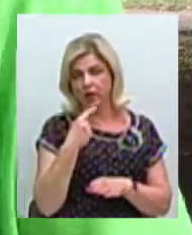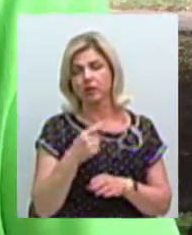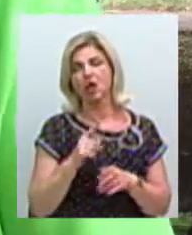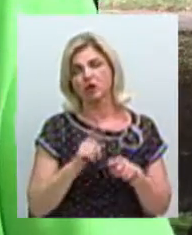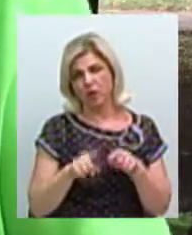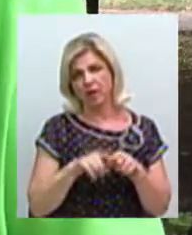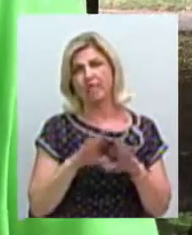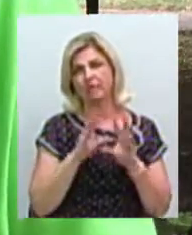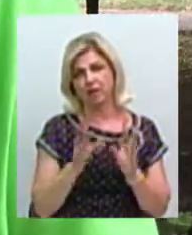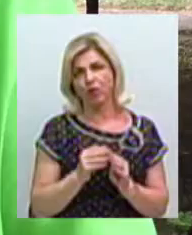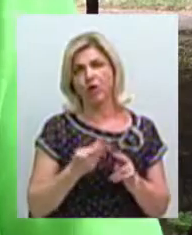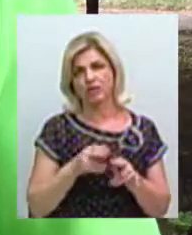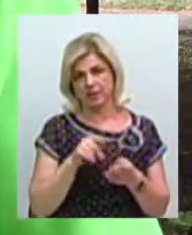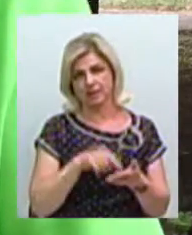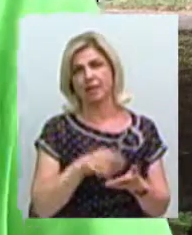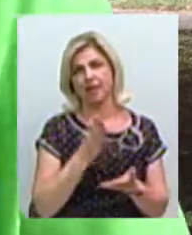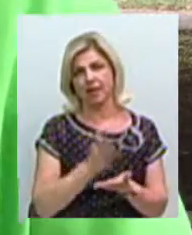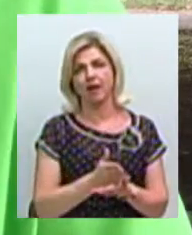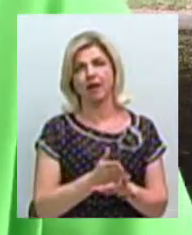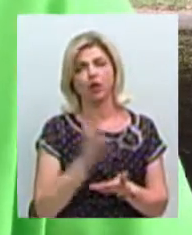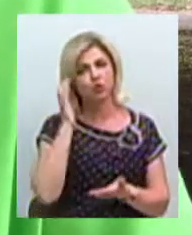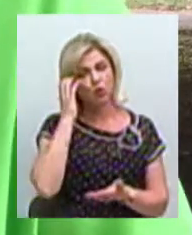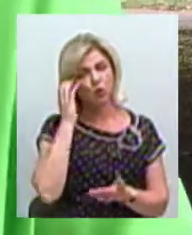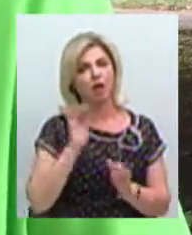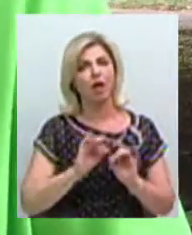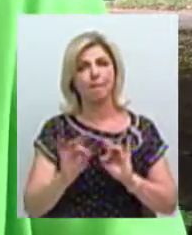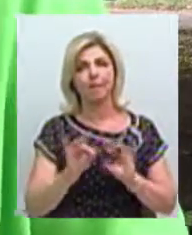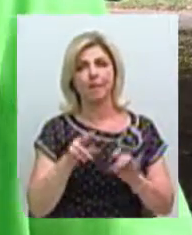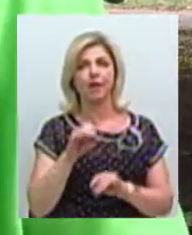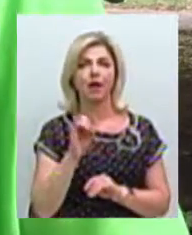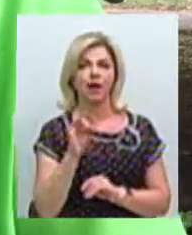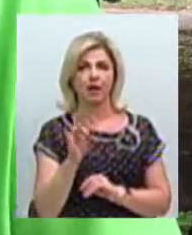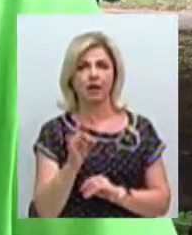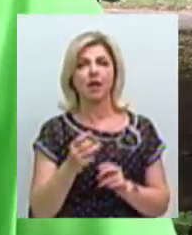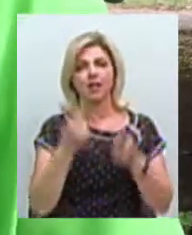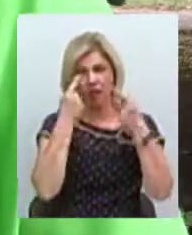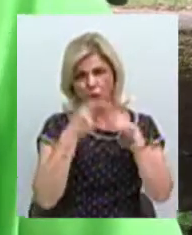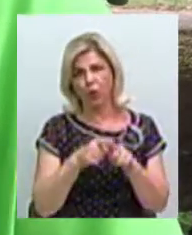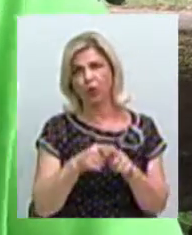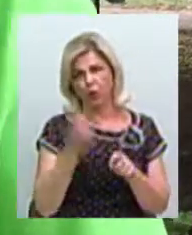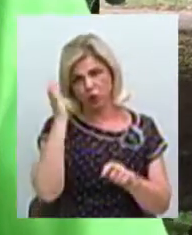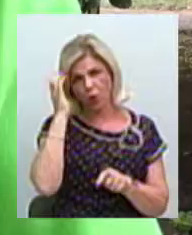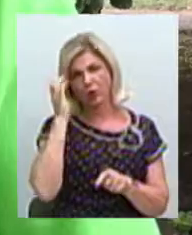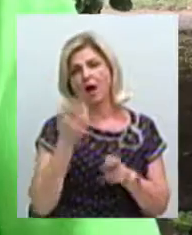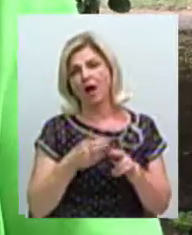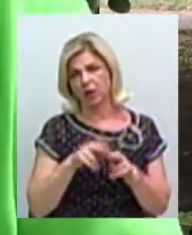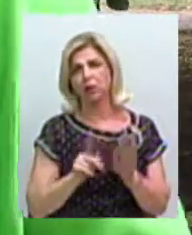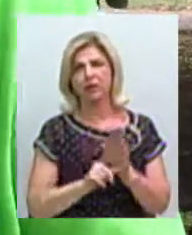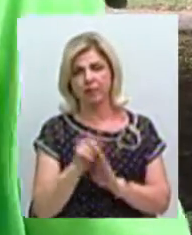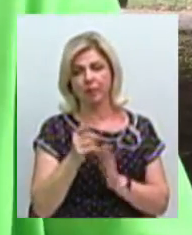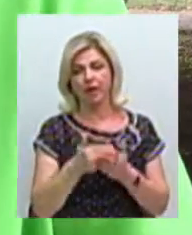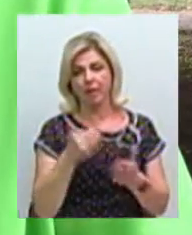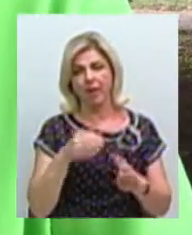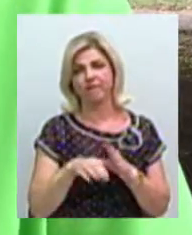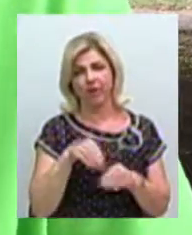скоріш за все це є так званий чорний піар. Чорний піар технології, які запускають напередодні